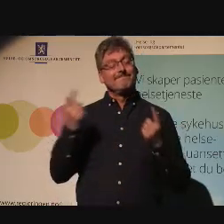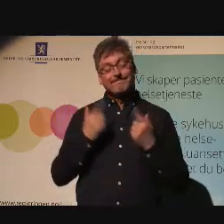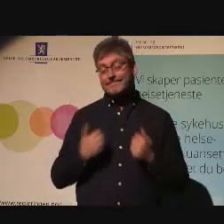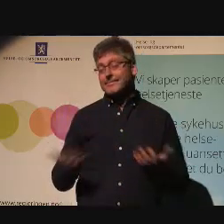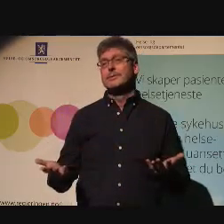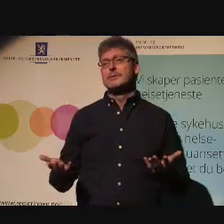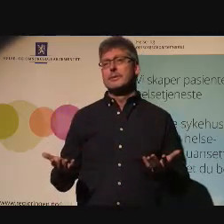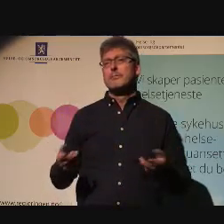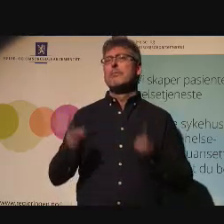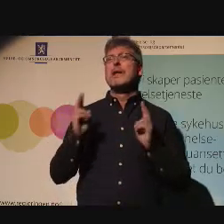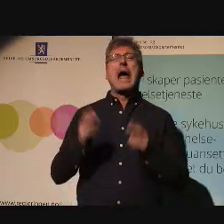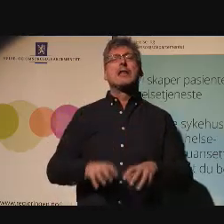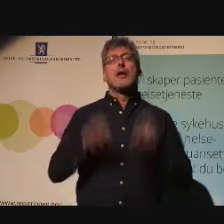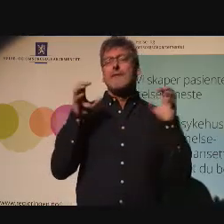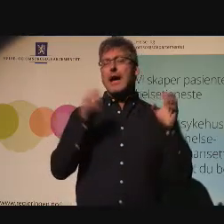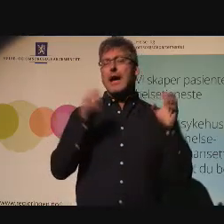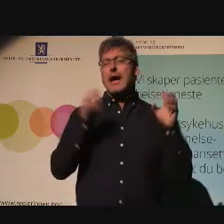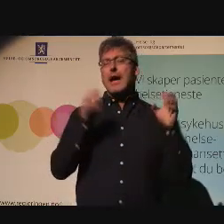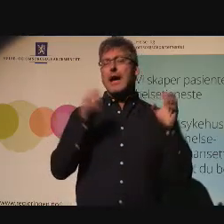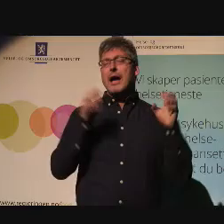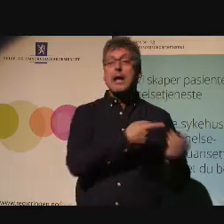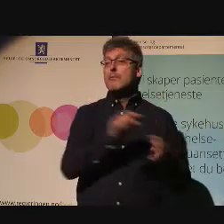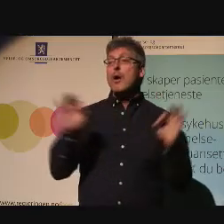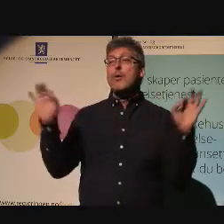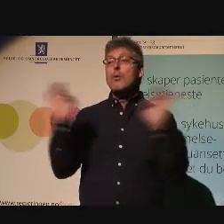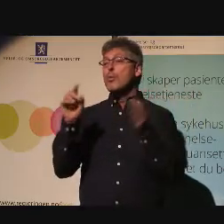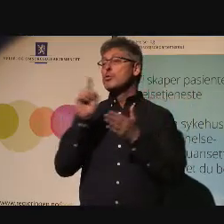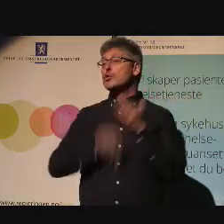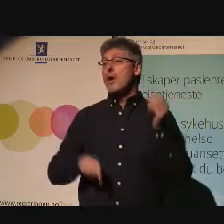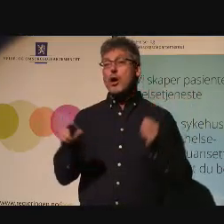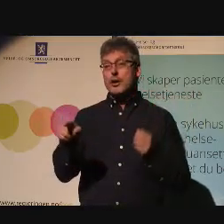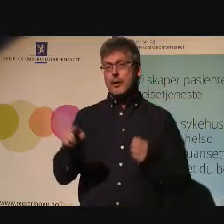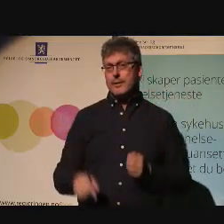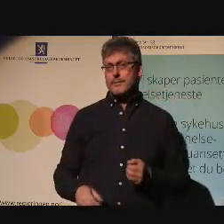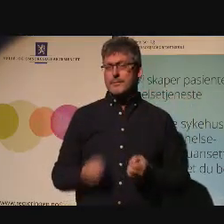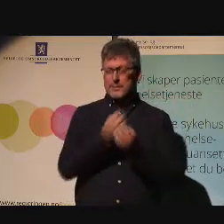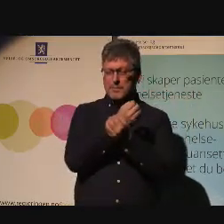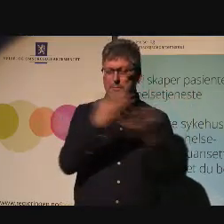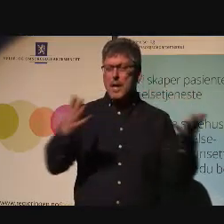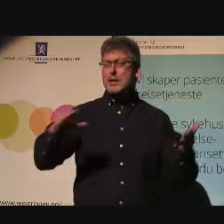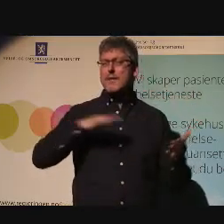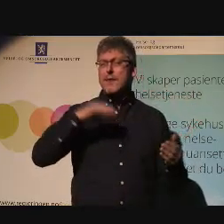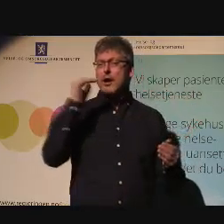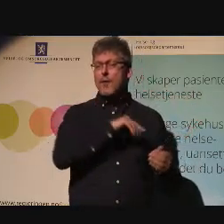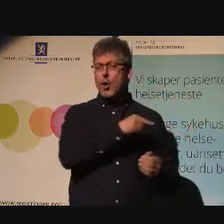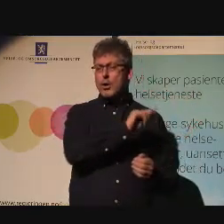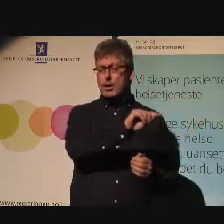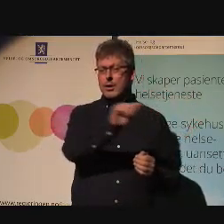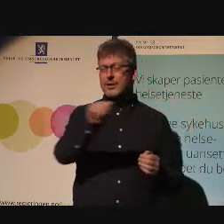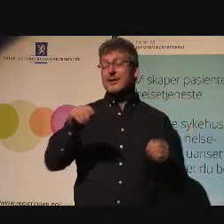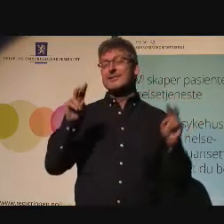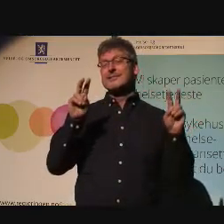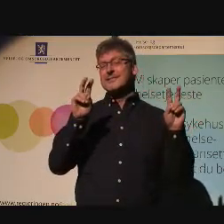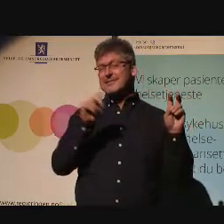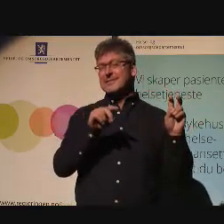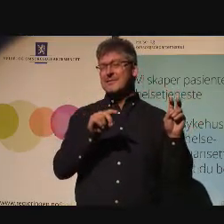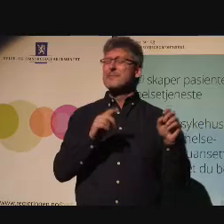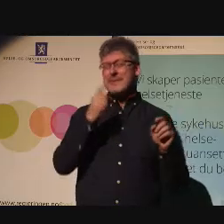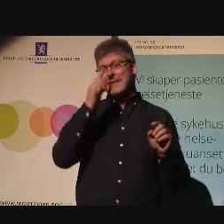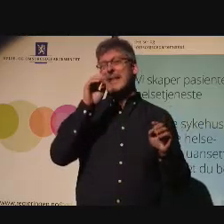av hjelperne ikke spurte henne. Det var mange fagpersoner som i anførselstegn visste